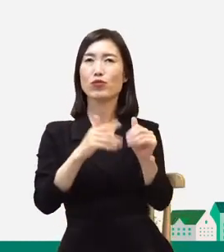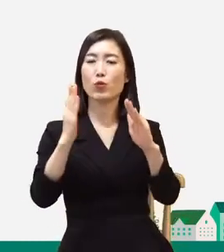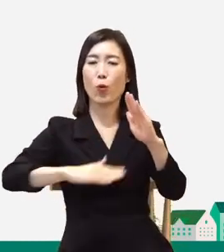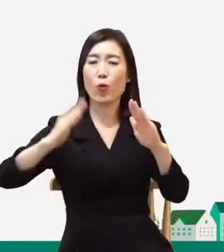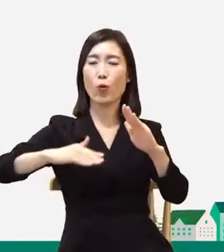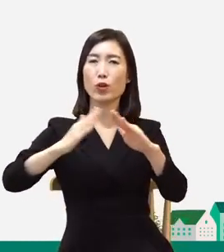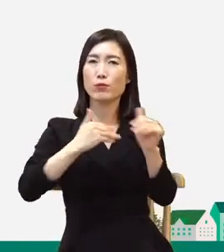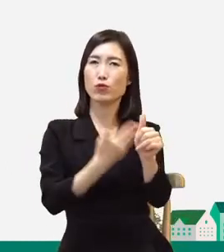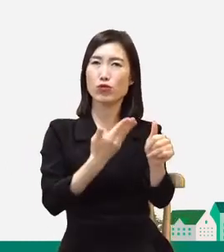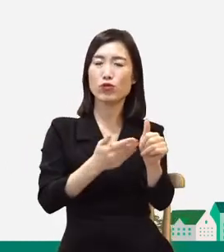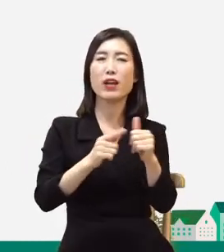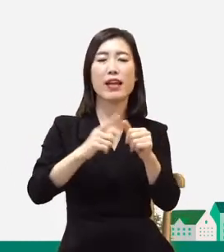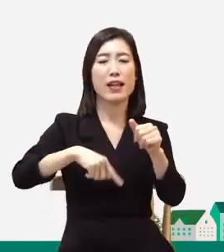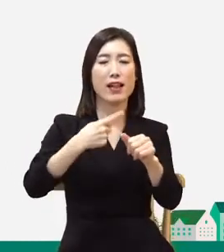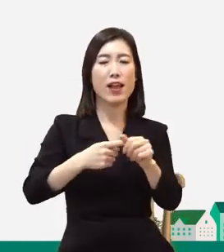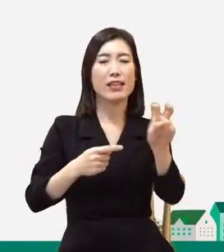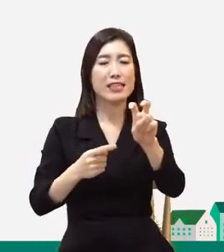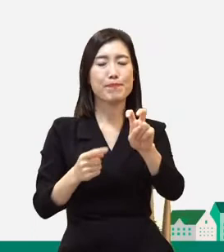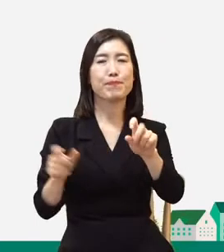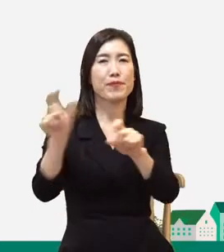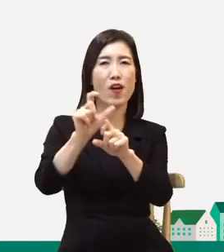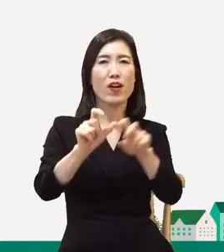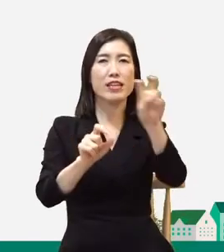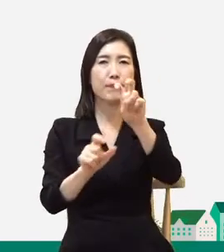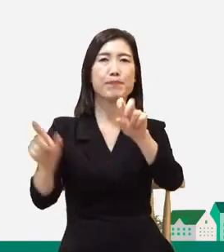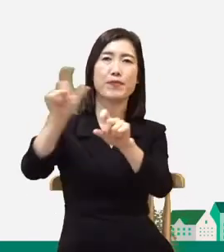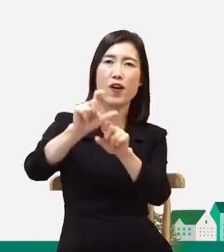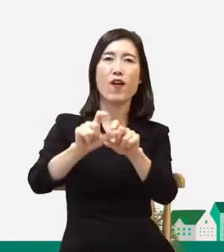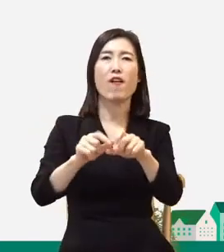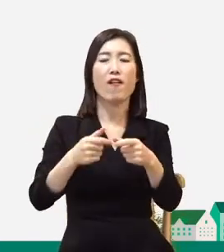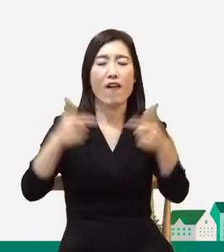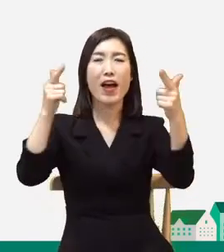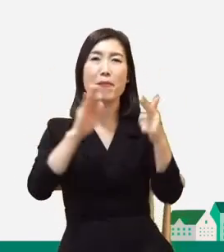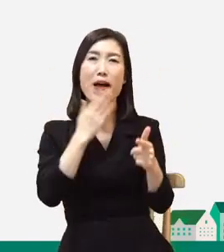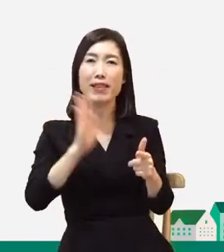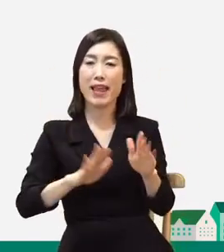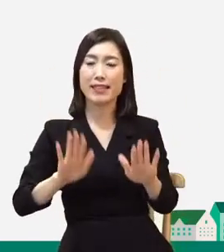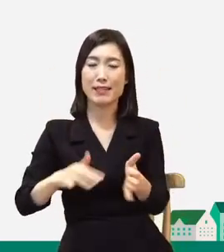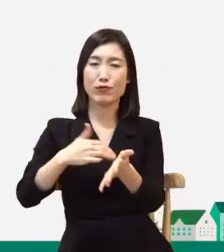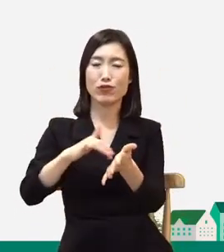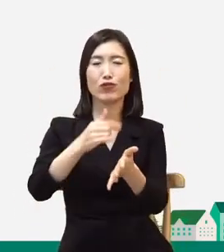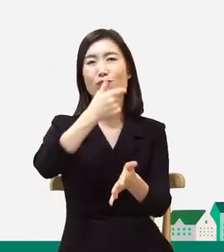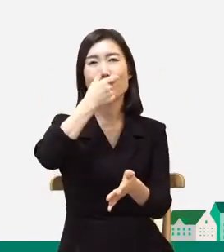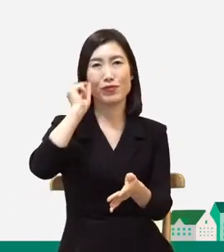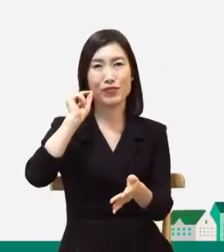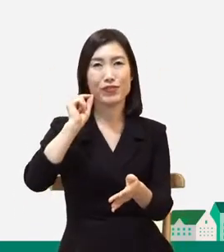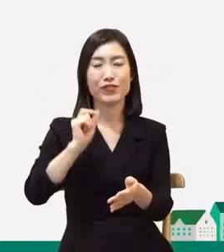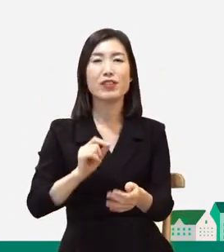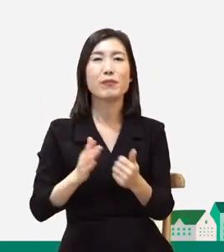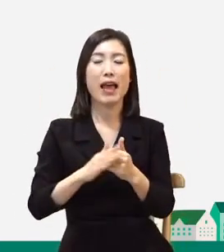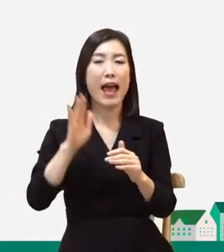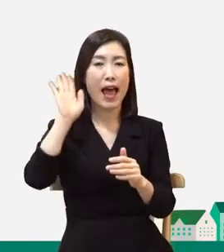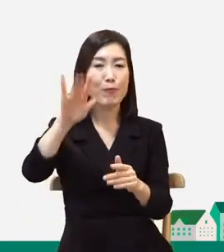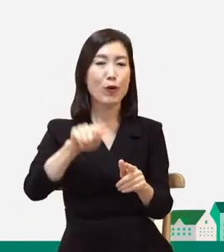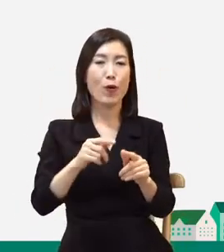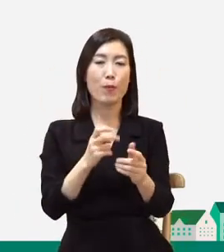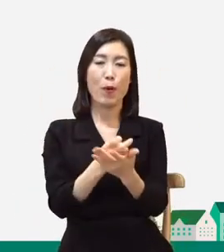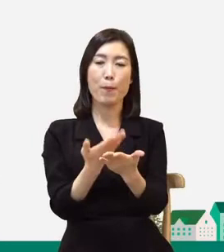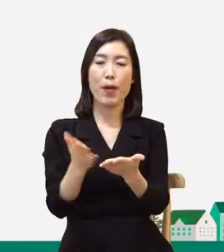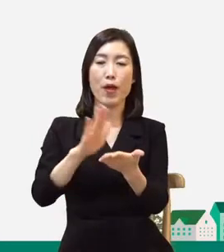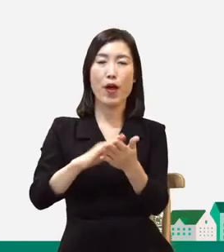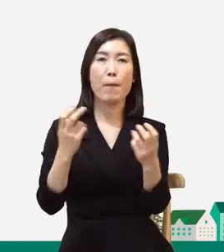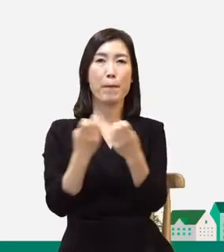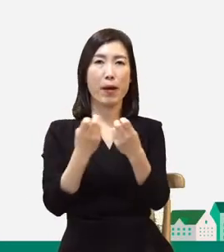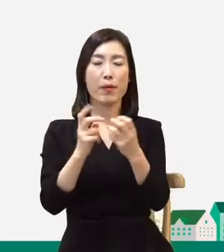20호씩 늘어난다는 계획을 가지고 있긴 하지만 서울시 지원주택 공급 확대를 위한 제도 개선 방안에 의해 그